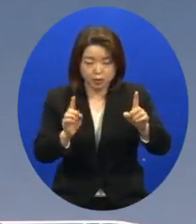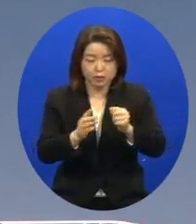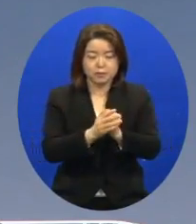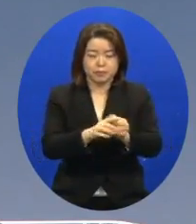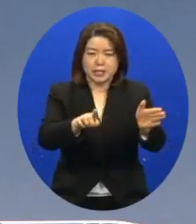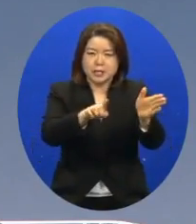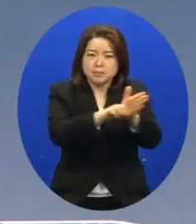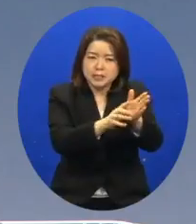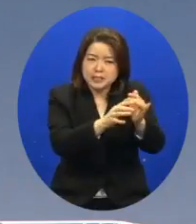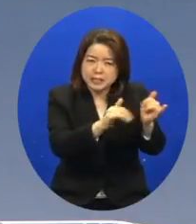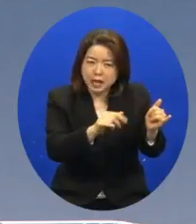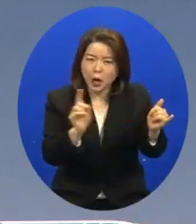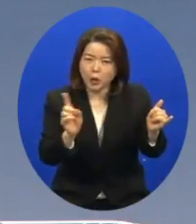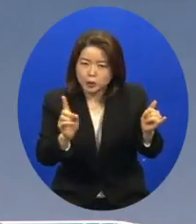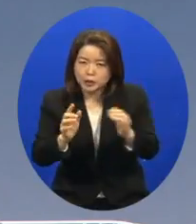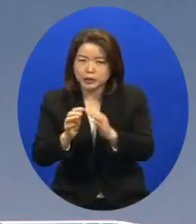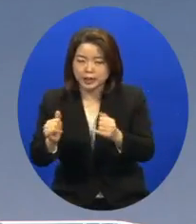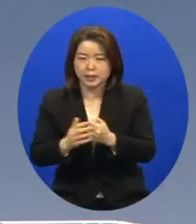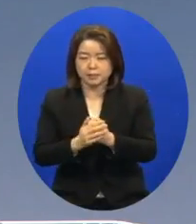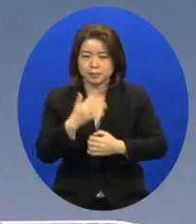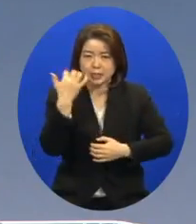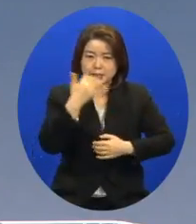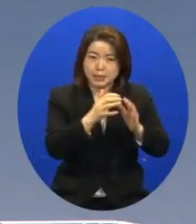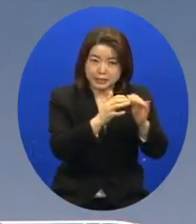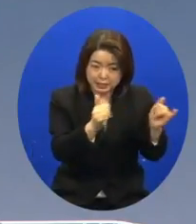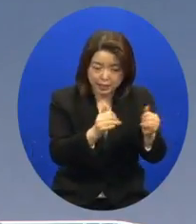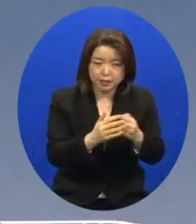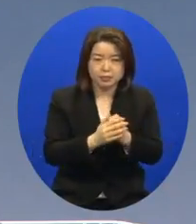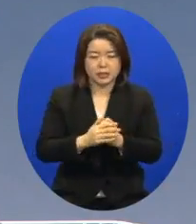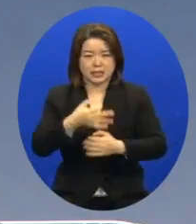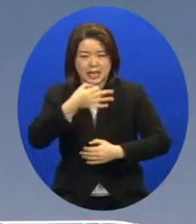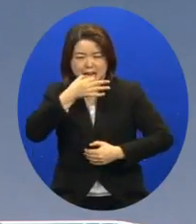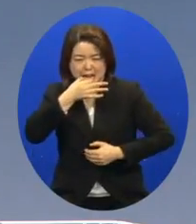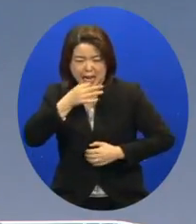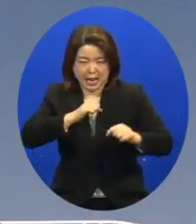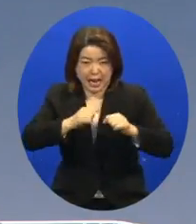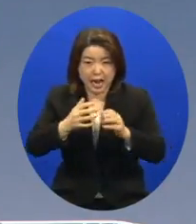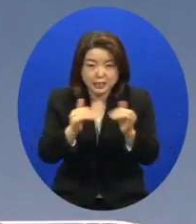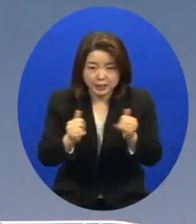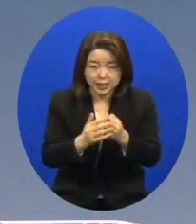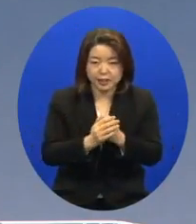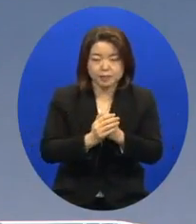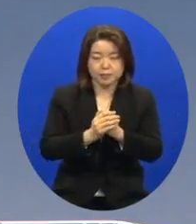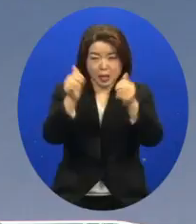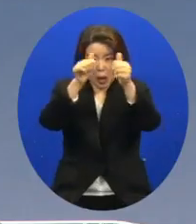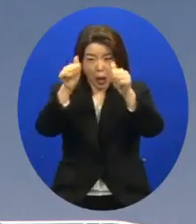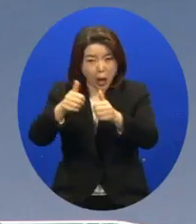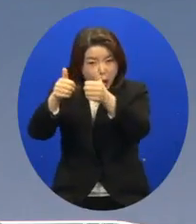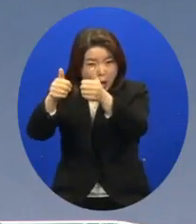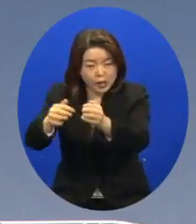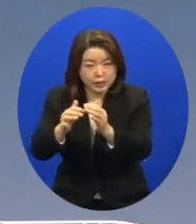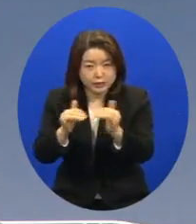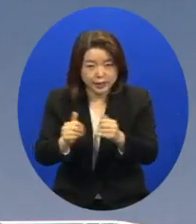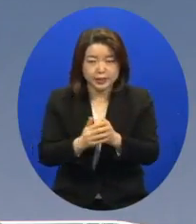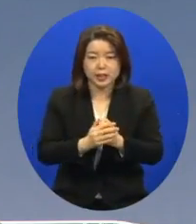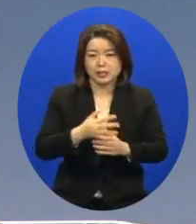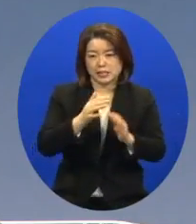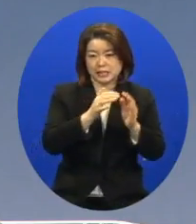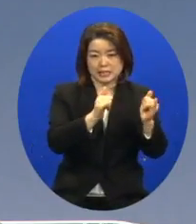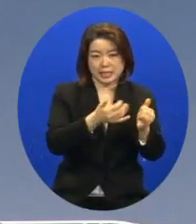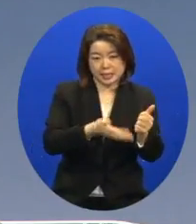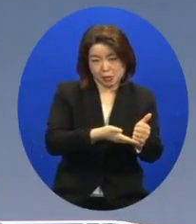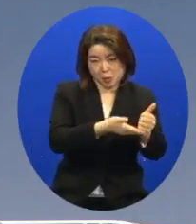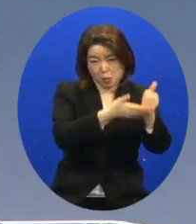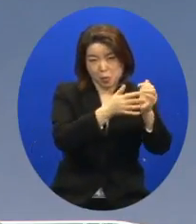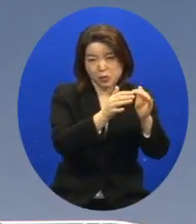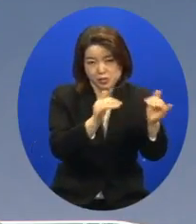라한은 어떤 사람이 음행 아는 사람이거나 탐욕을 부리는 사람이 까나 우상을 숭배하는 사람이거나 사람을 중성